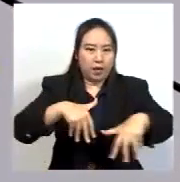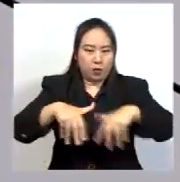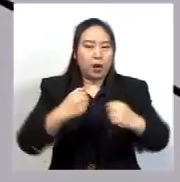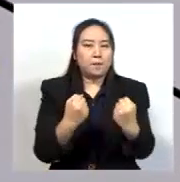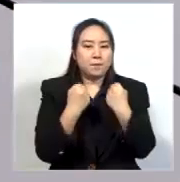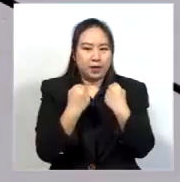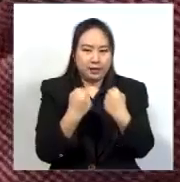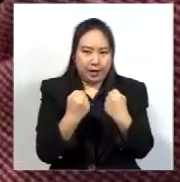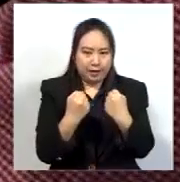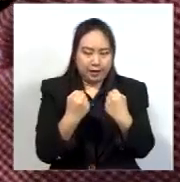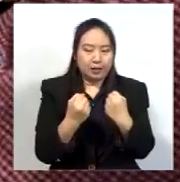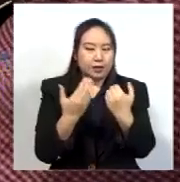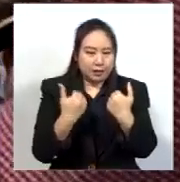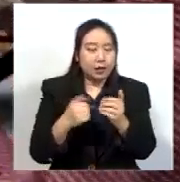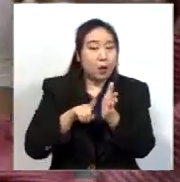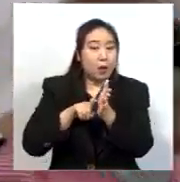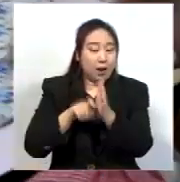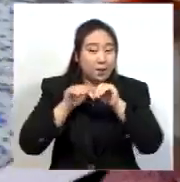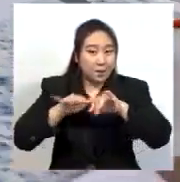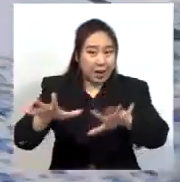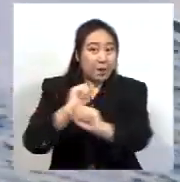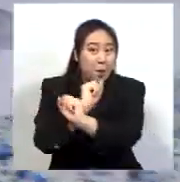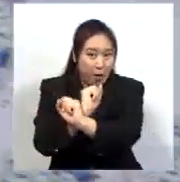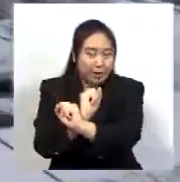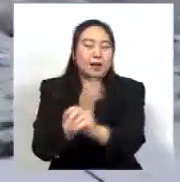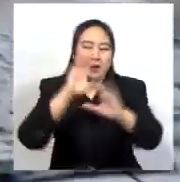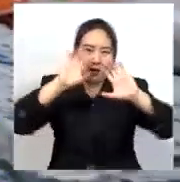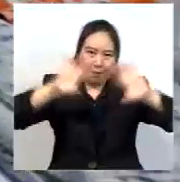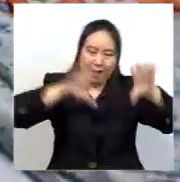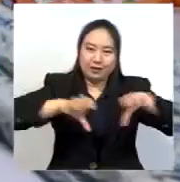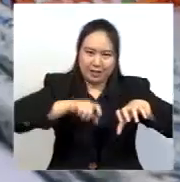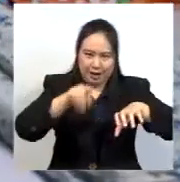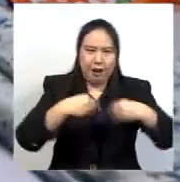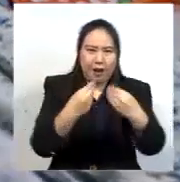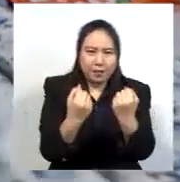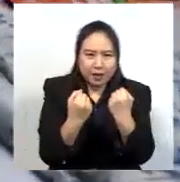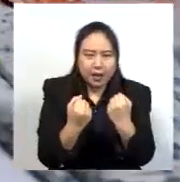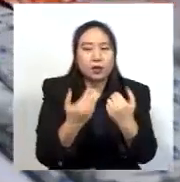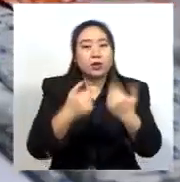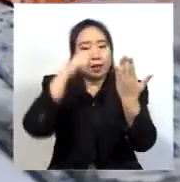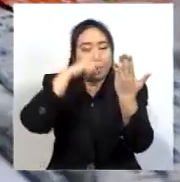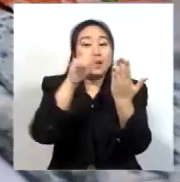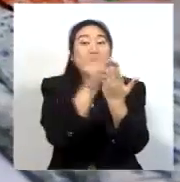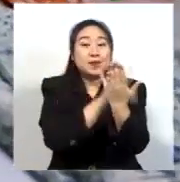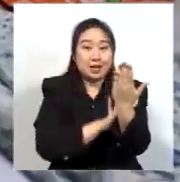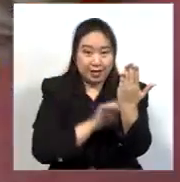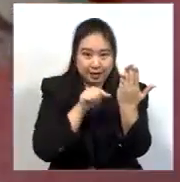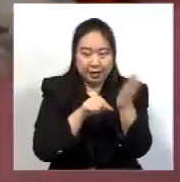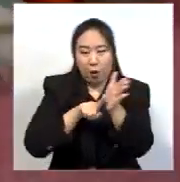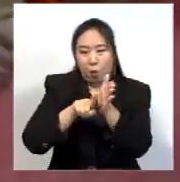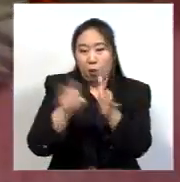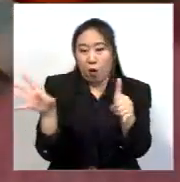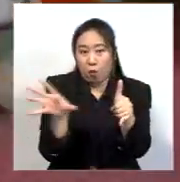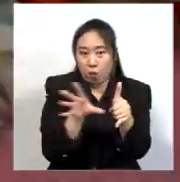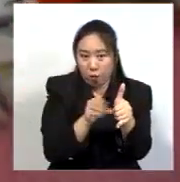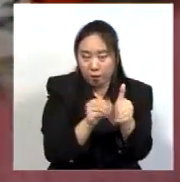มั่นใจในมาตรการรับมือกับการระบาดของรัฐบาลและย้ำตัวเลขผู้ติดเชื้อในประเทศไทยนะคะที่ปัจจุบันเนี่ยเ